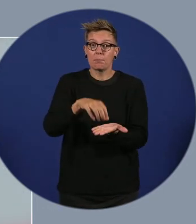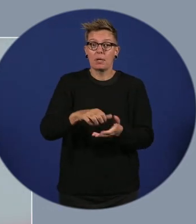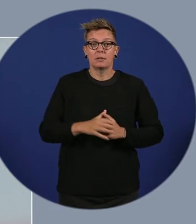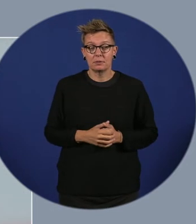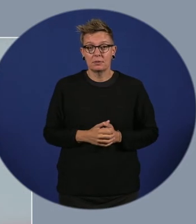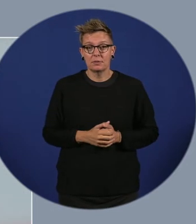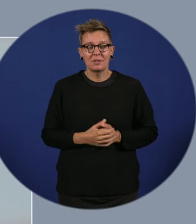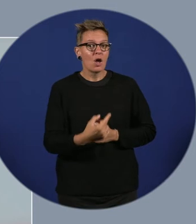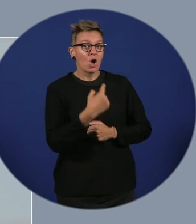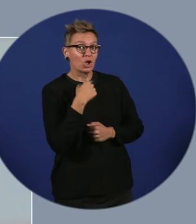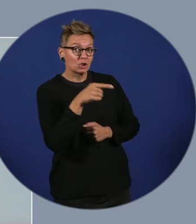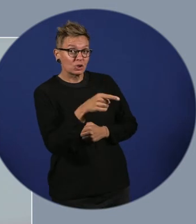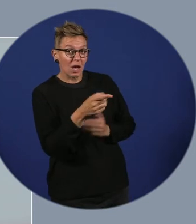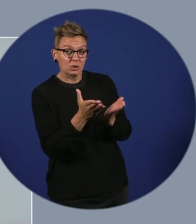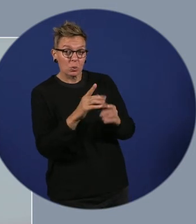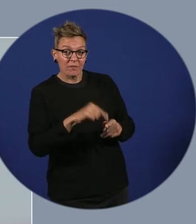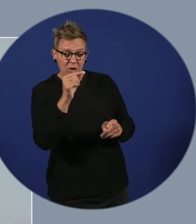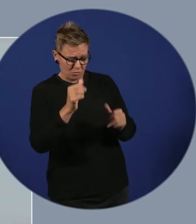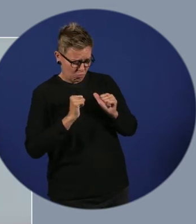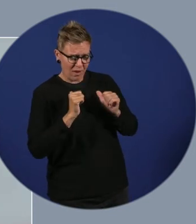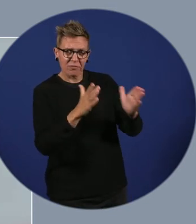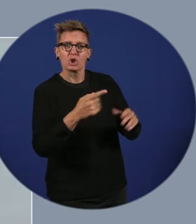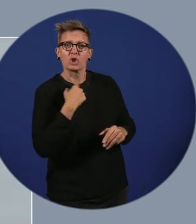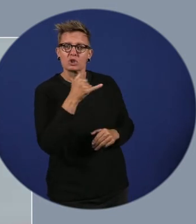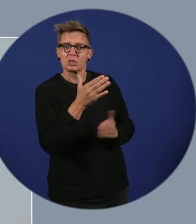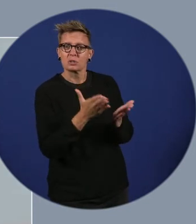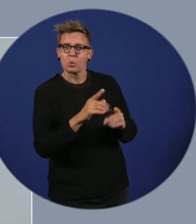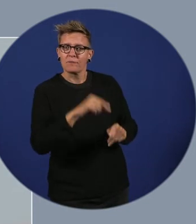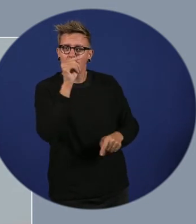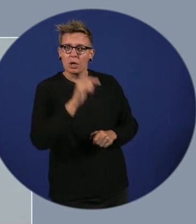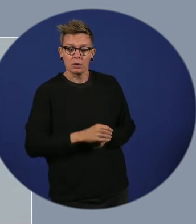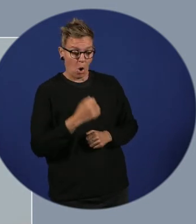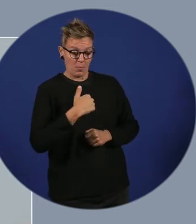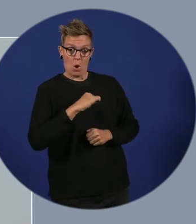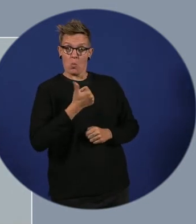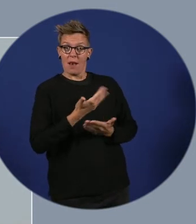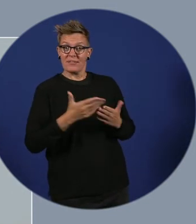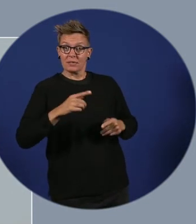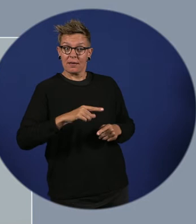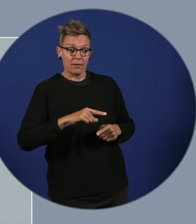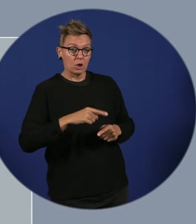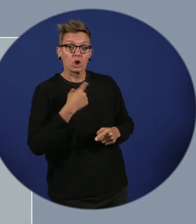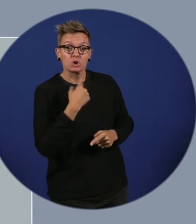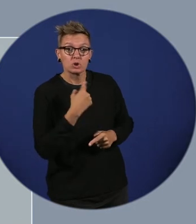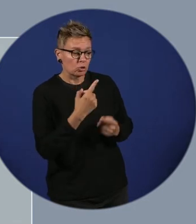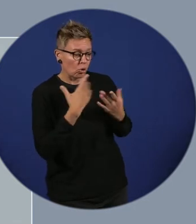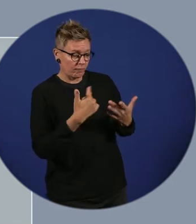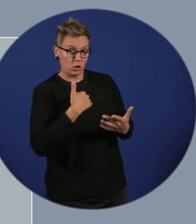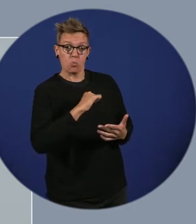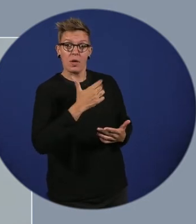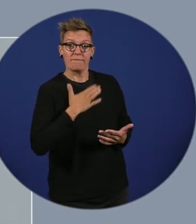Att rösta i skolvalet är en självklarhet. För att om inte jag säger till om vad jag vill och inte